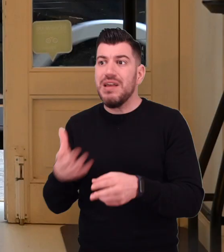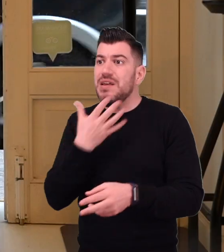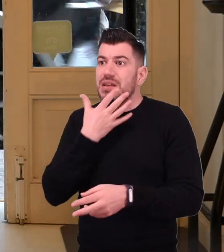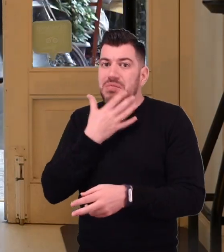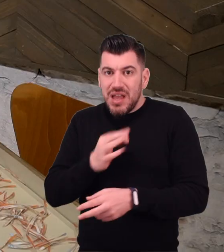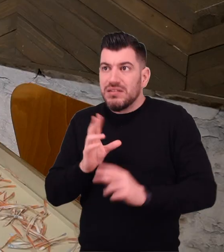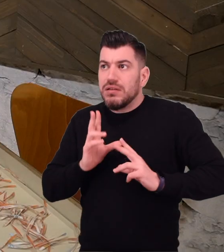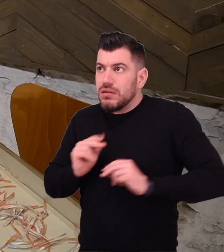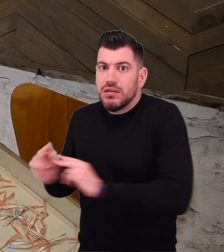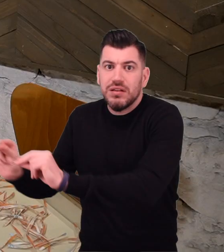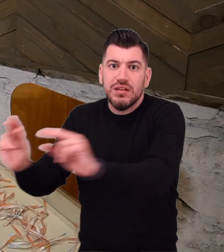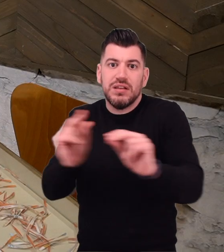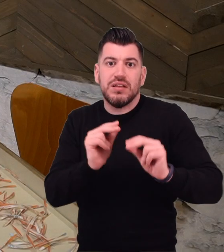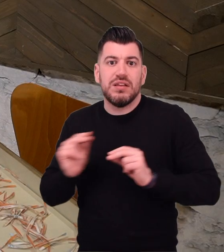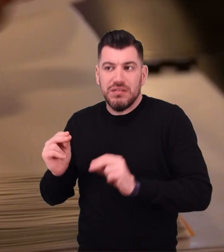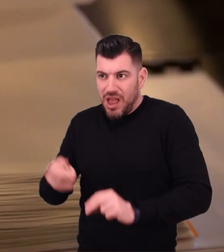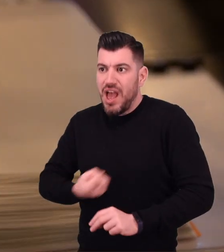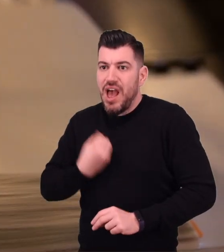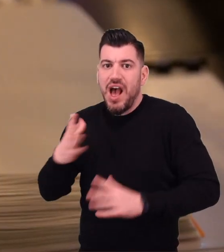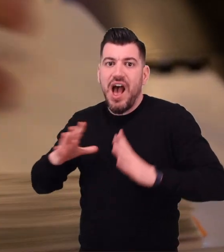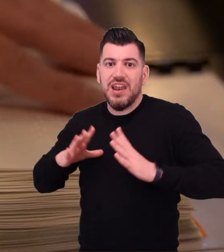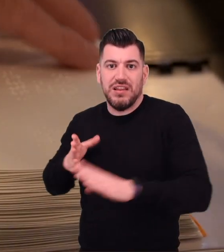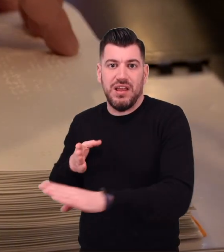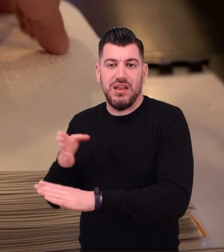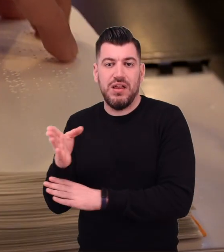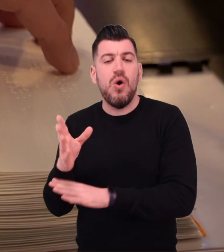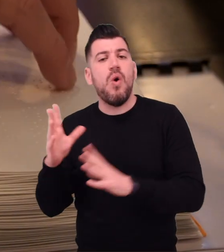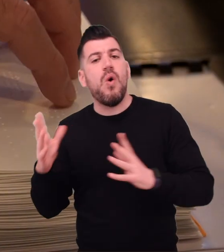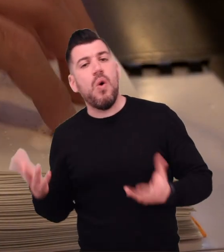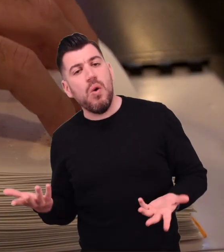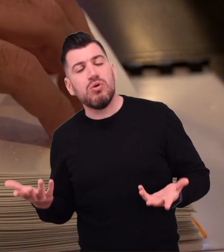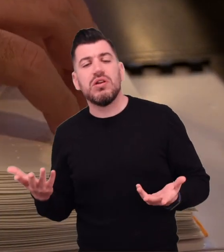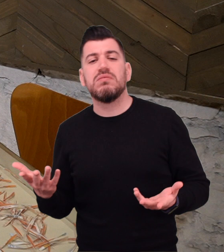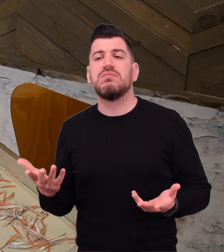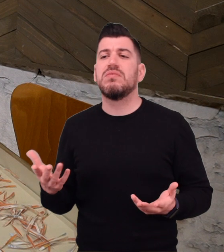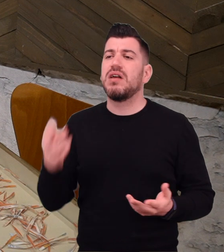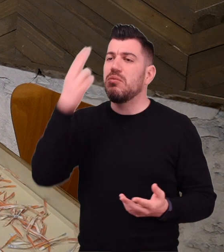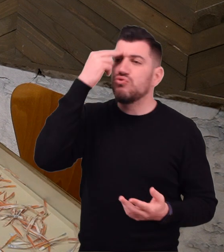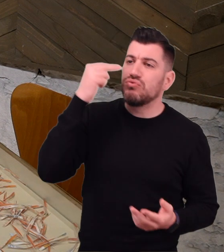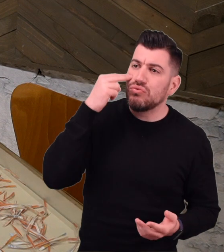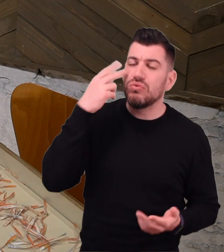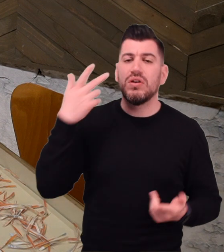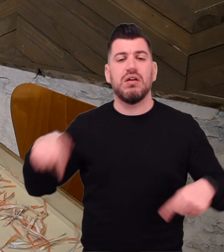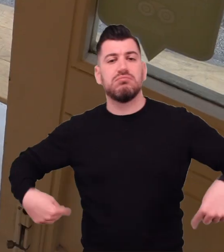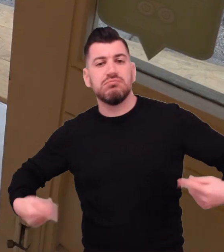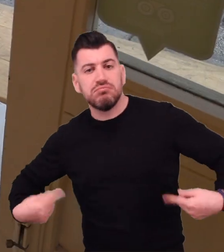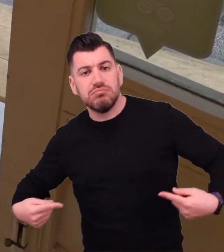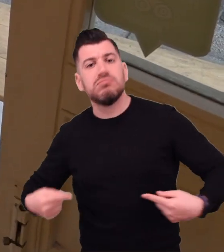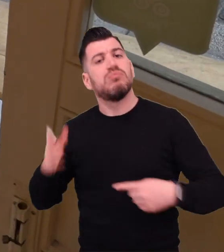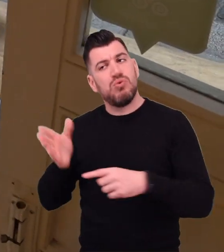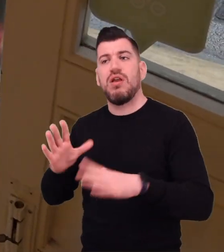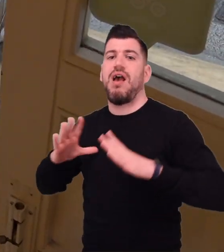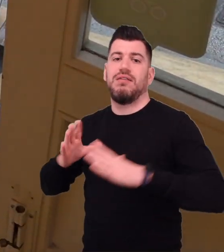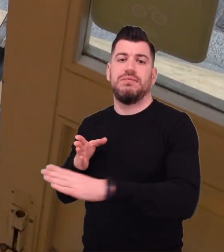Και έτσι ο χώρος είναι ιδανικός για να έρθει κάποιος που είτε έχει κινητική αναπηρία είτε οπτική αναπηρία. Έχουμε φροντίσει, για παράδειγμα,